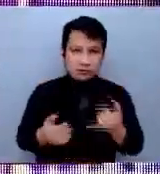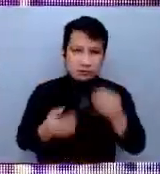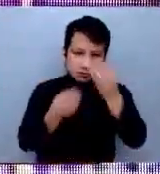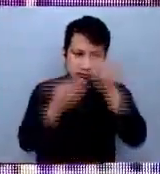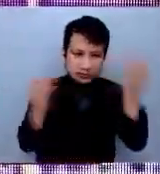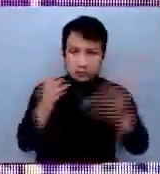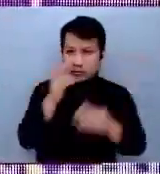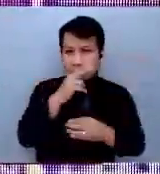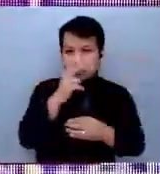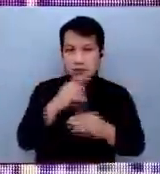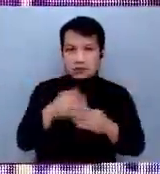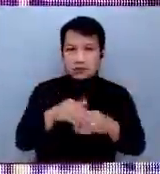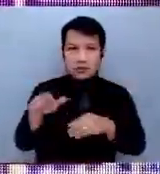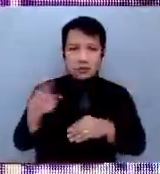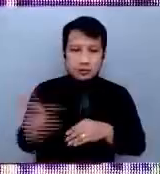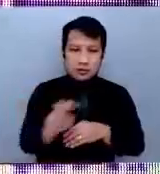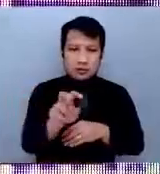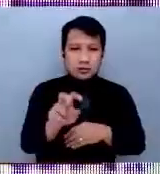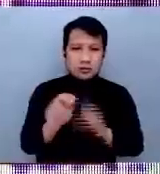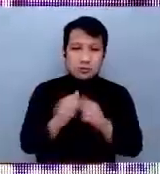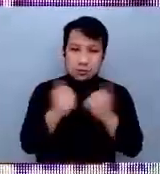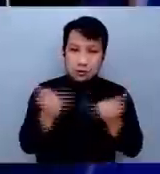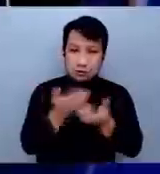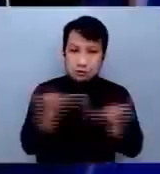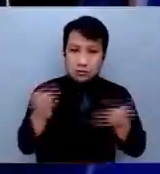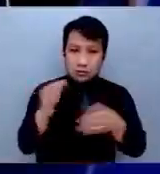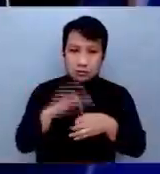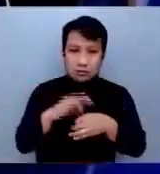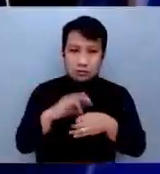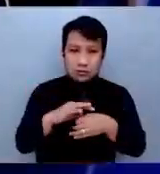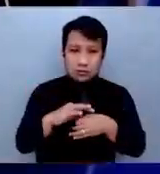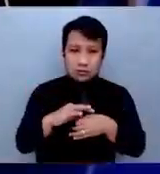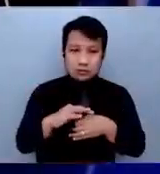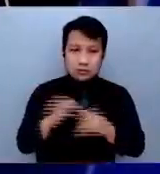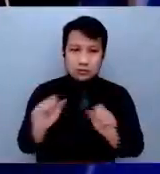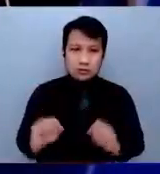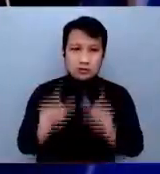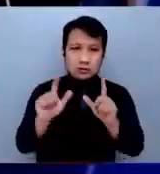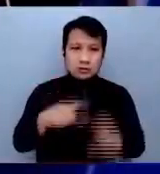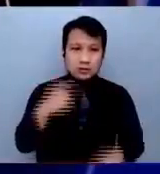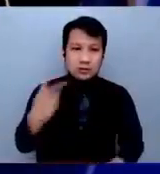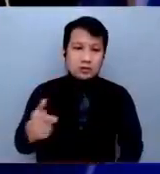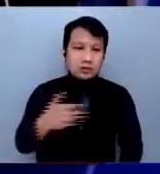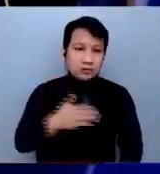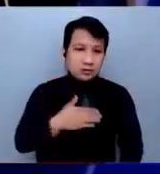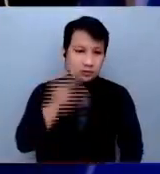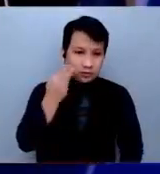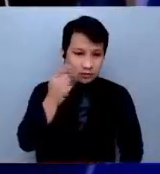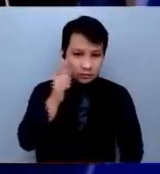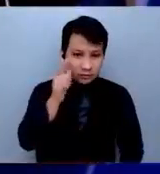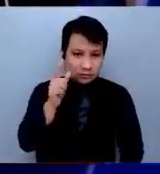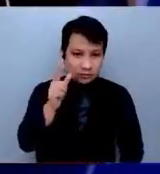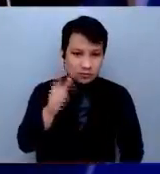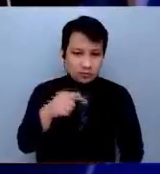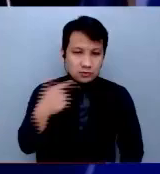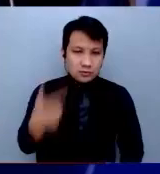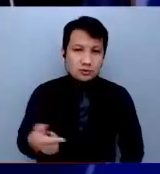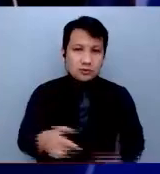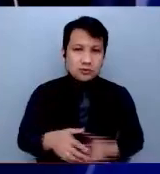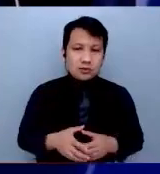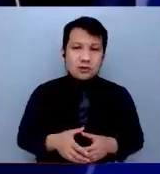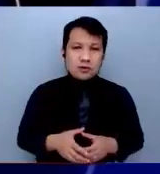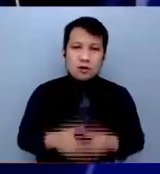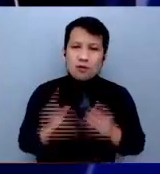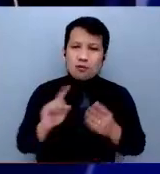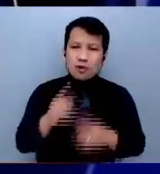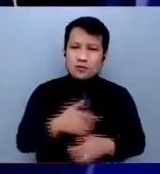ng kanyang pangungusta sa mga botante. At naroon po live ang ating partner na si Mian Los Baños. Mian, anong reaksyon